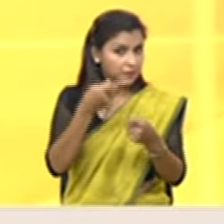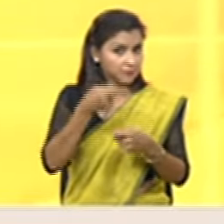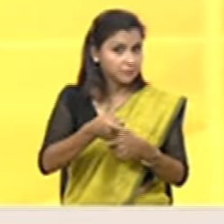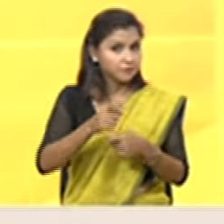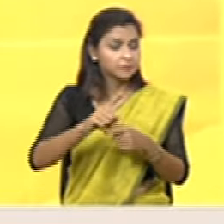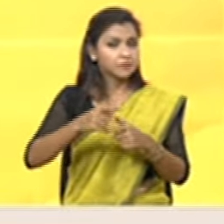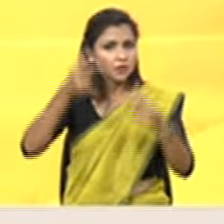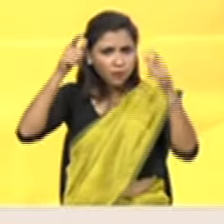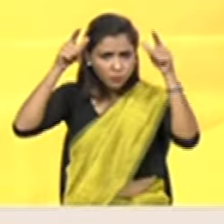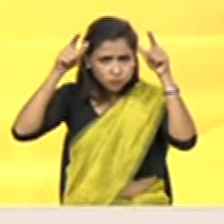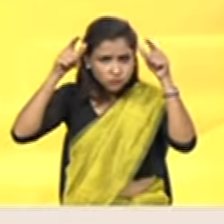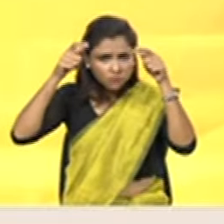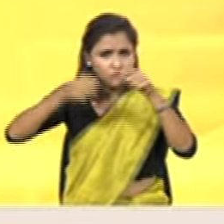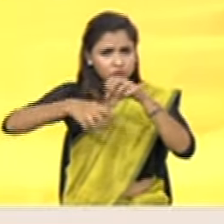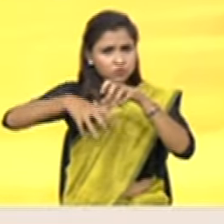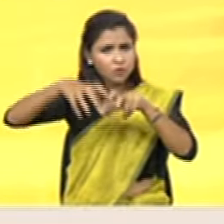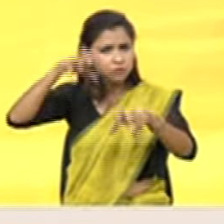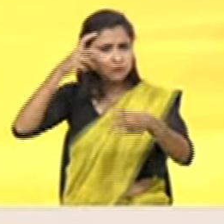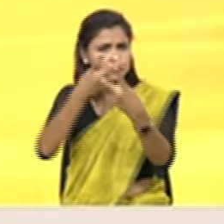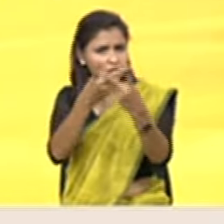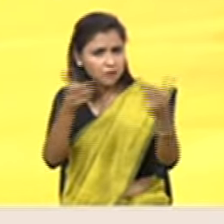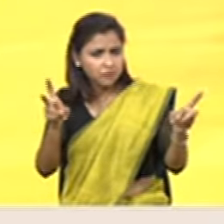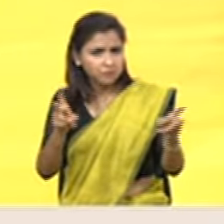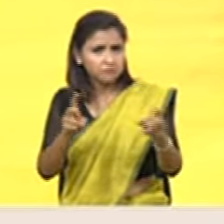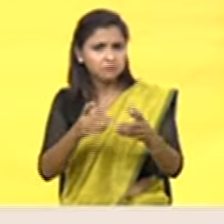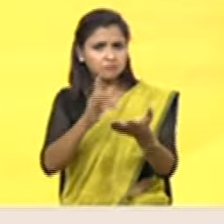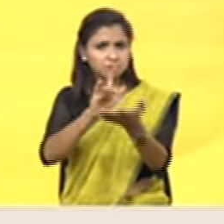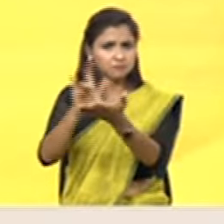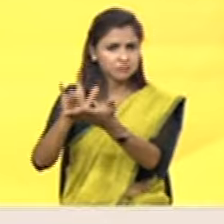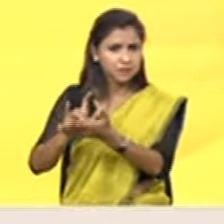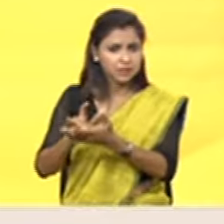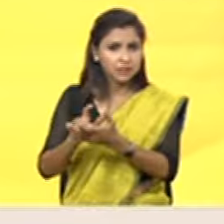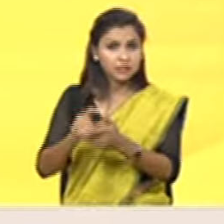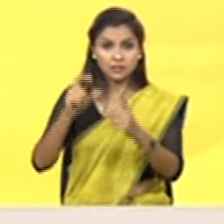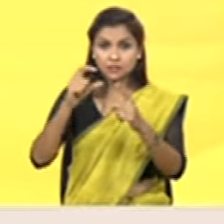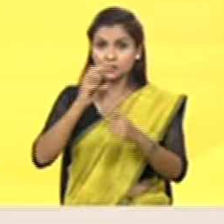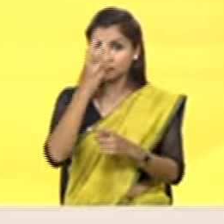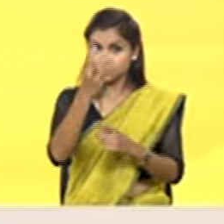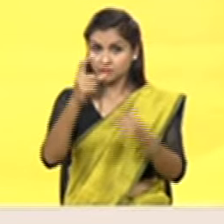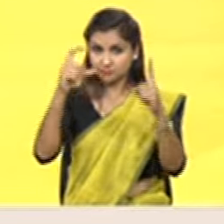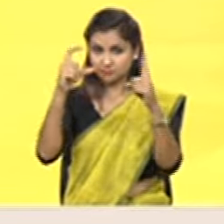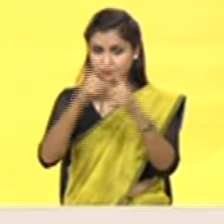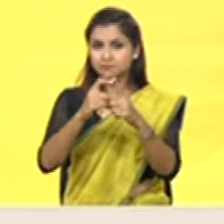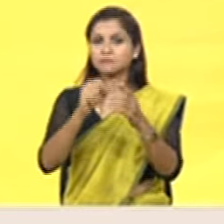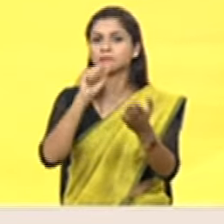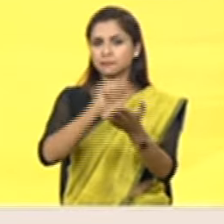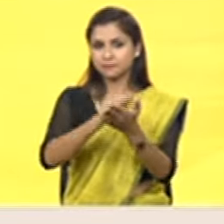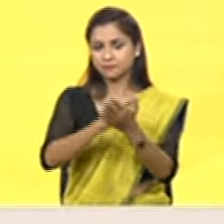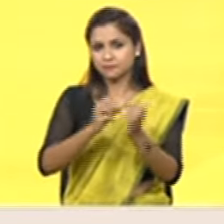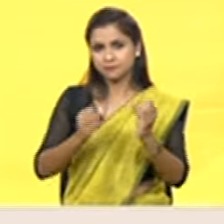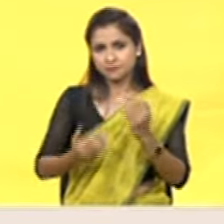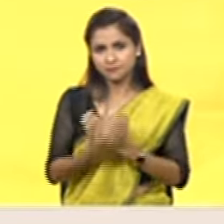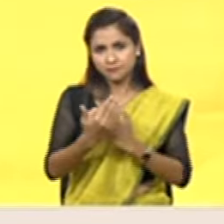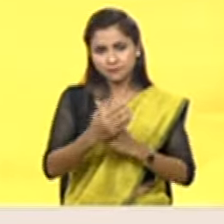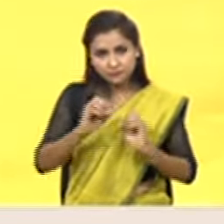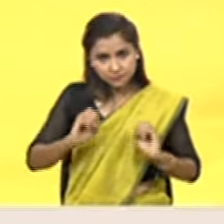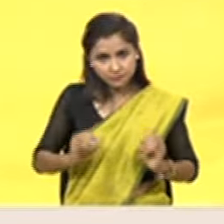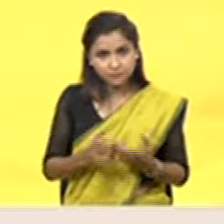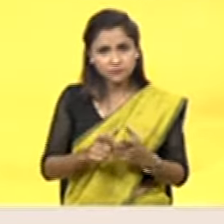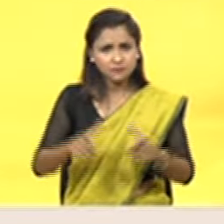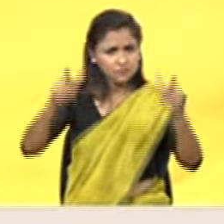जानवरों के अलग-अलग हिस्सों की थ्रीडी प्रिंटिंग करती है जानवरों के